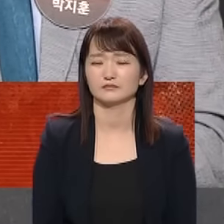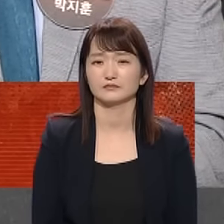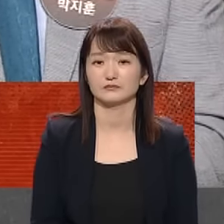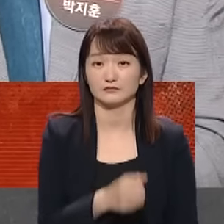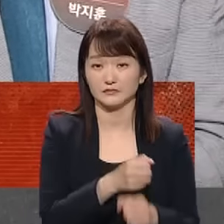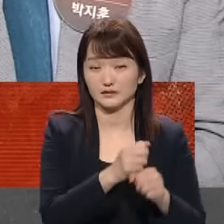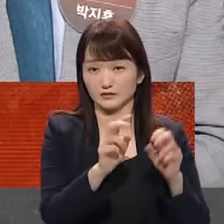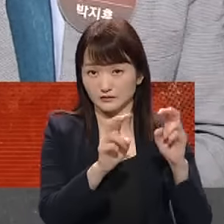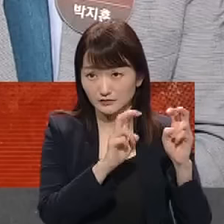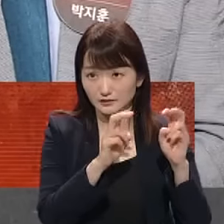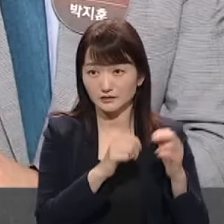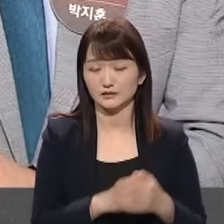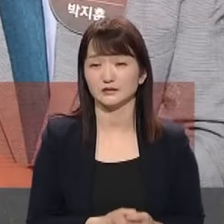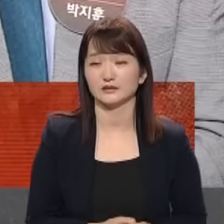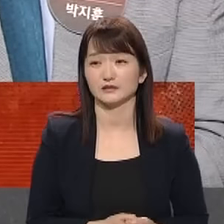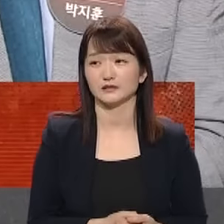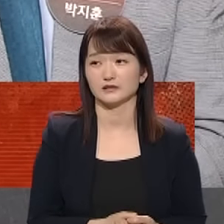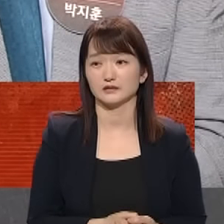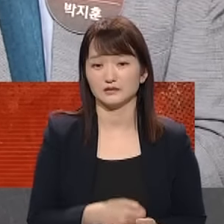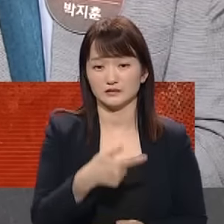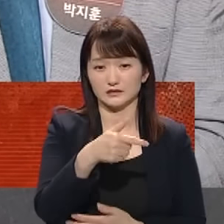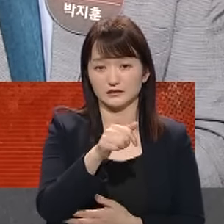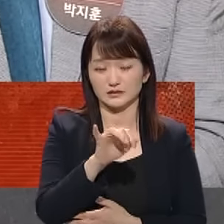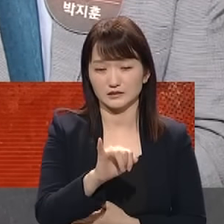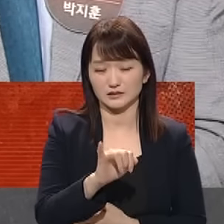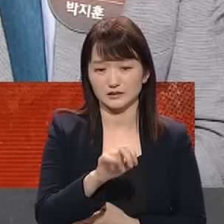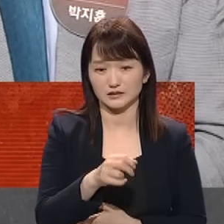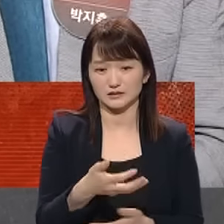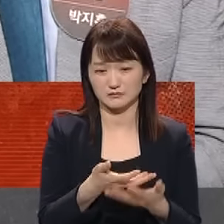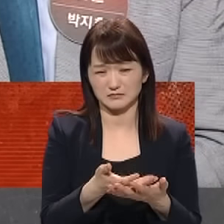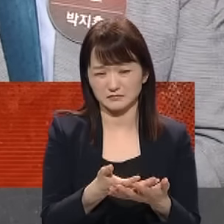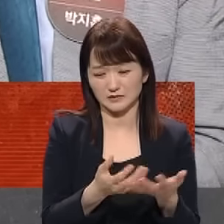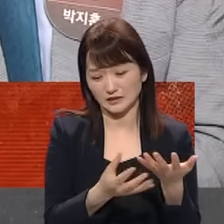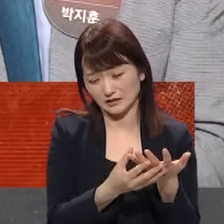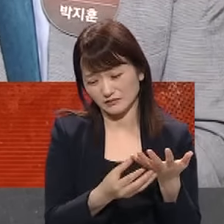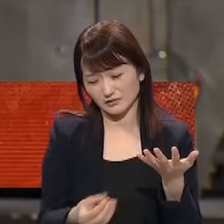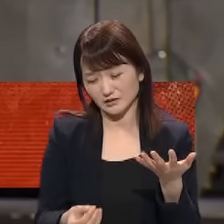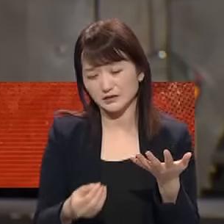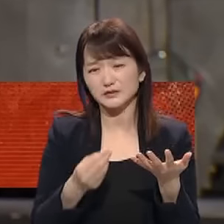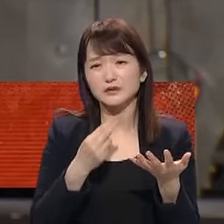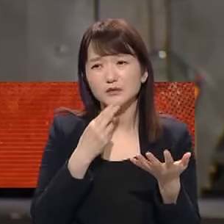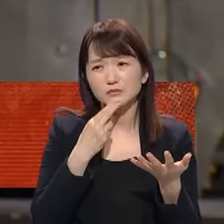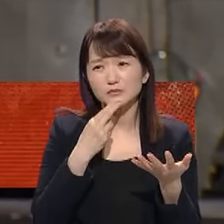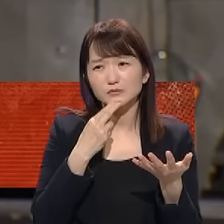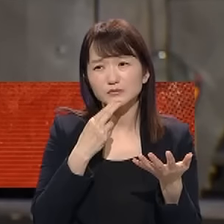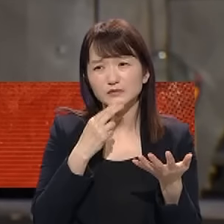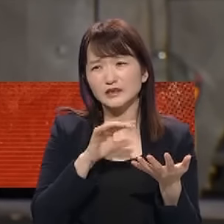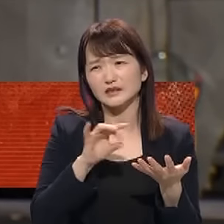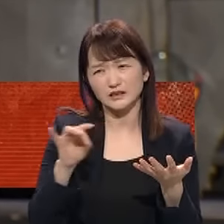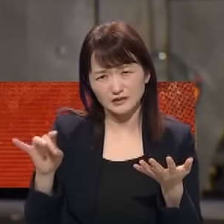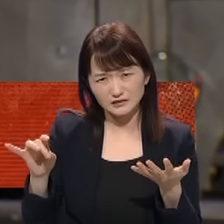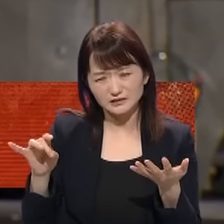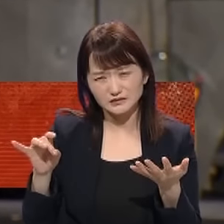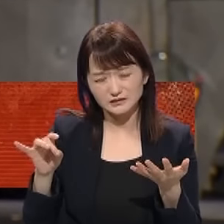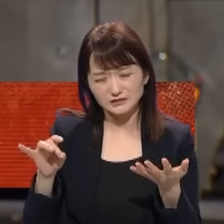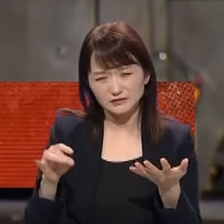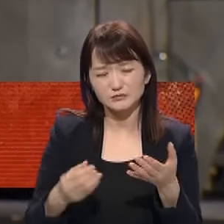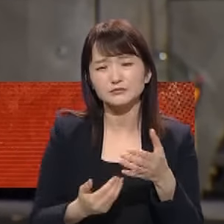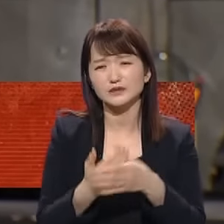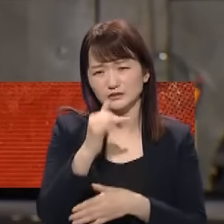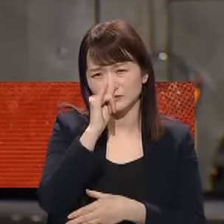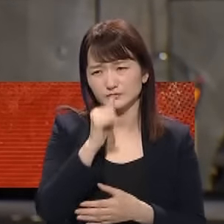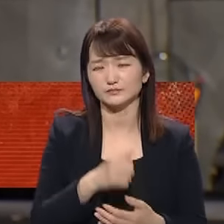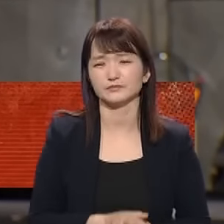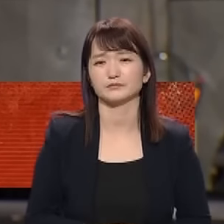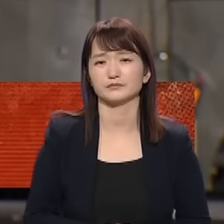제조사에서 부유물 같은 게 걸러지지 않아서 이런 경우가 왕왕 생길 수 있다라는 식으로 대답을 했다고 해요. 그렇지만